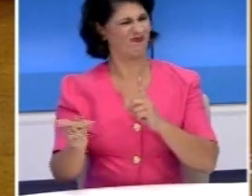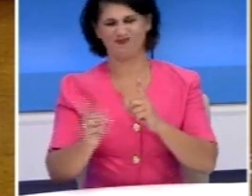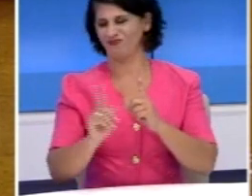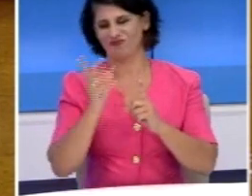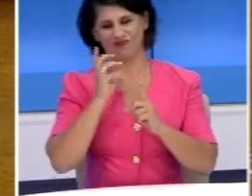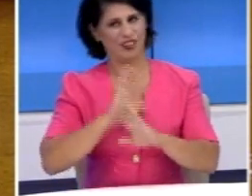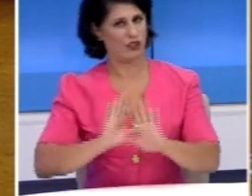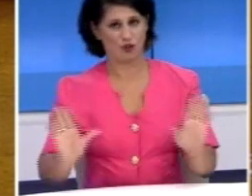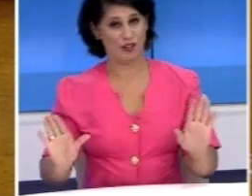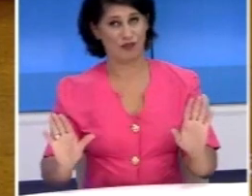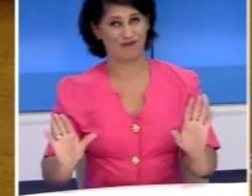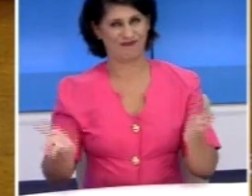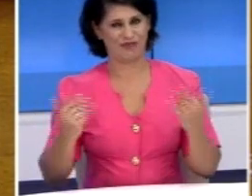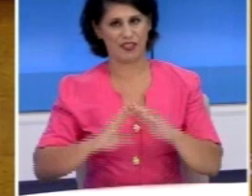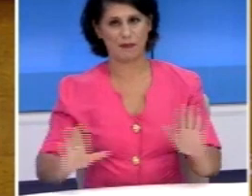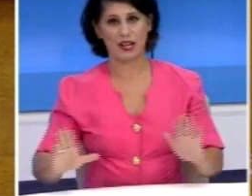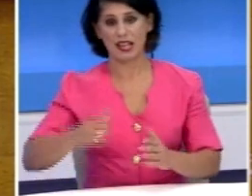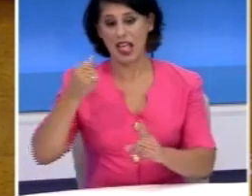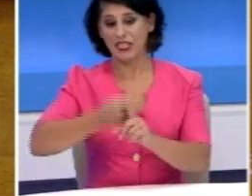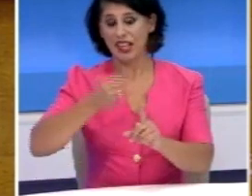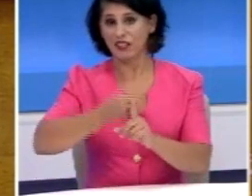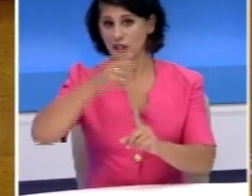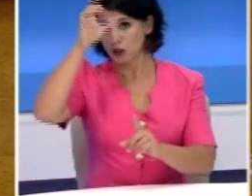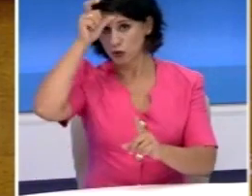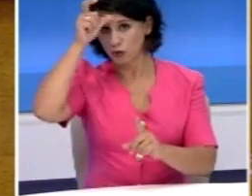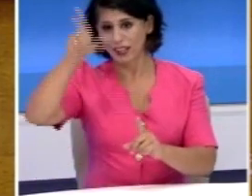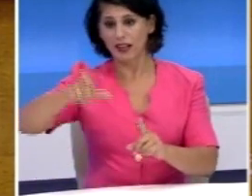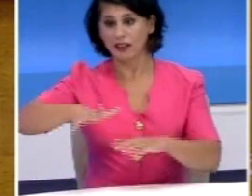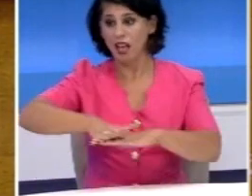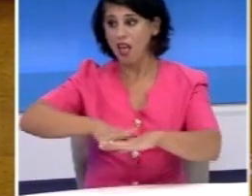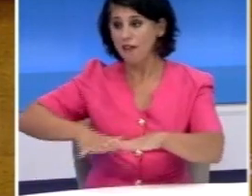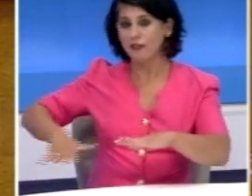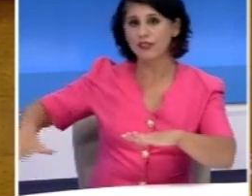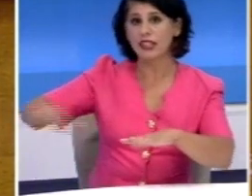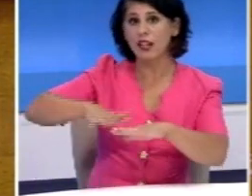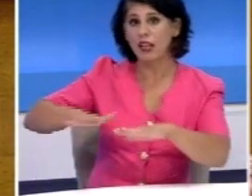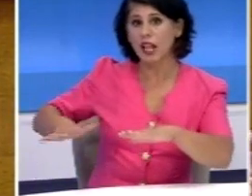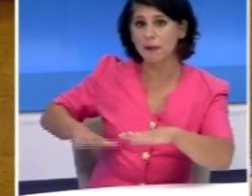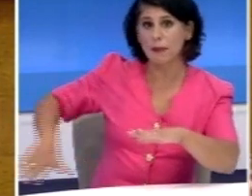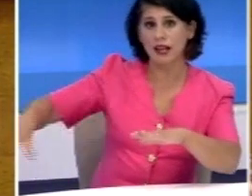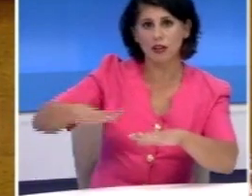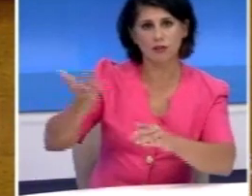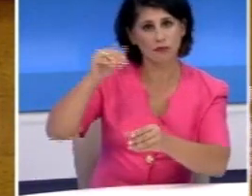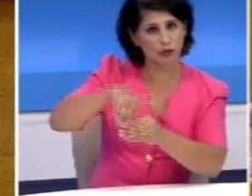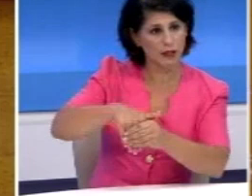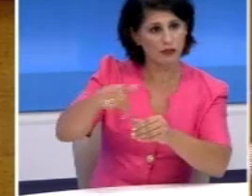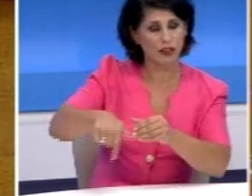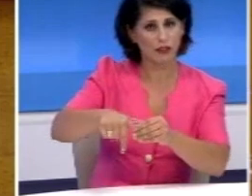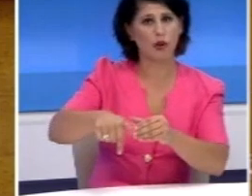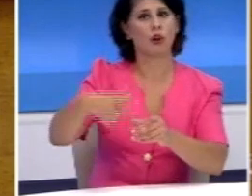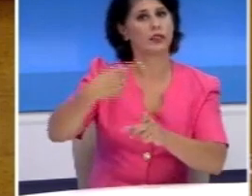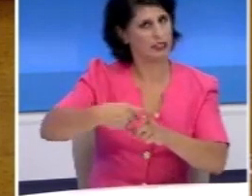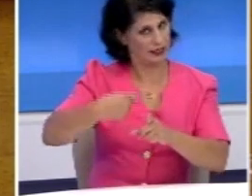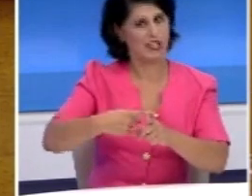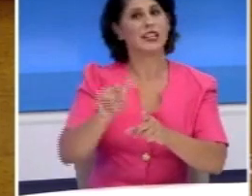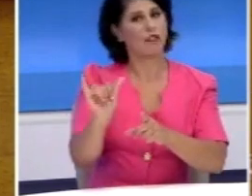Οι διεκδικήσεις της Τουρκίας αφορούν μια ευρύτερη θαλάσσια περιοχή, συμπεριλαμβανόμενες εδώ και της